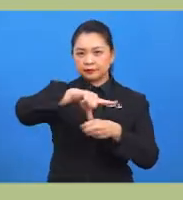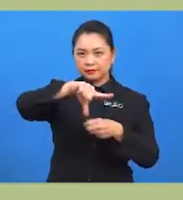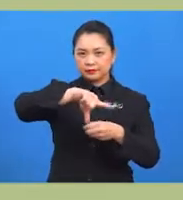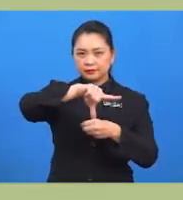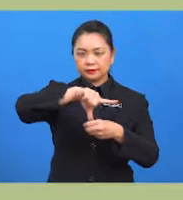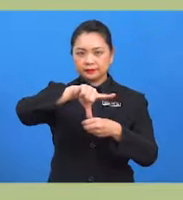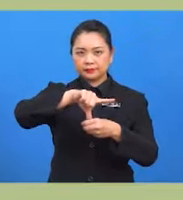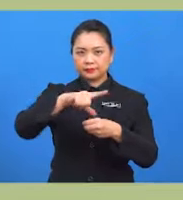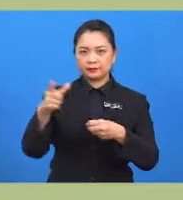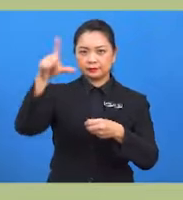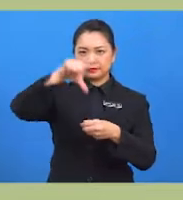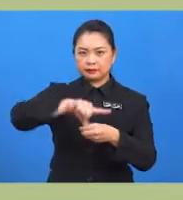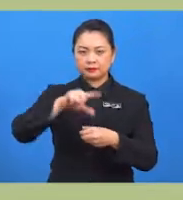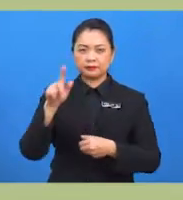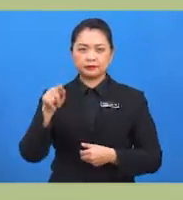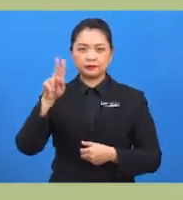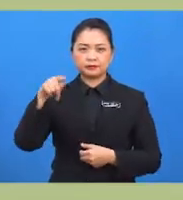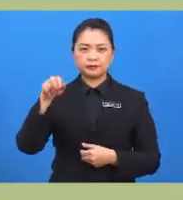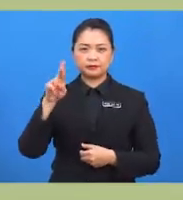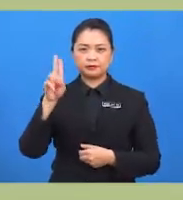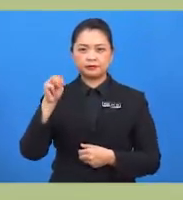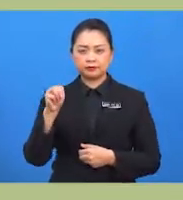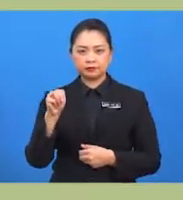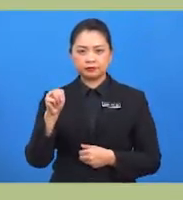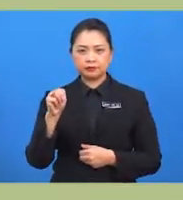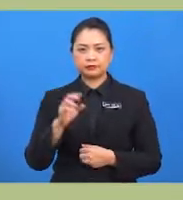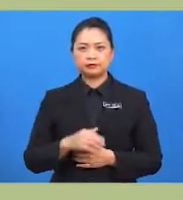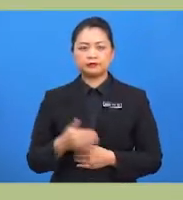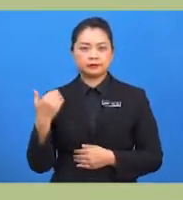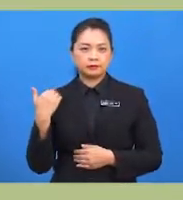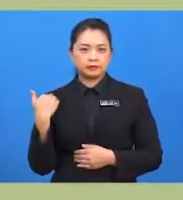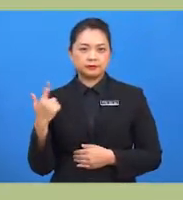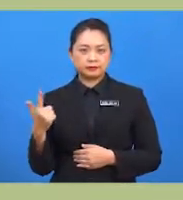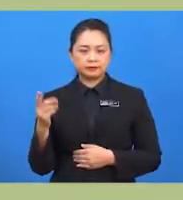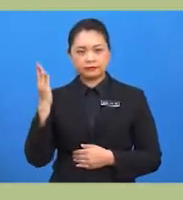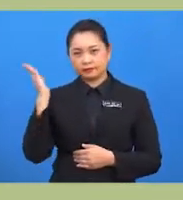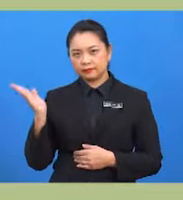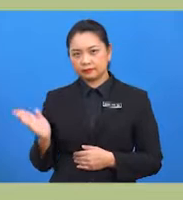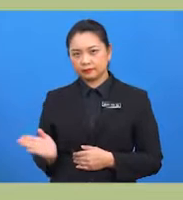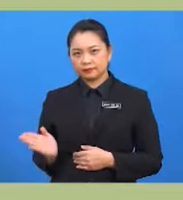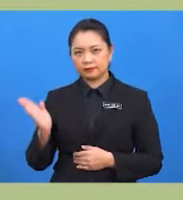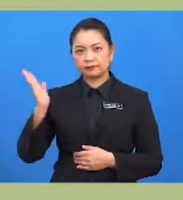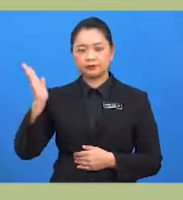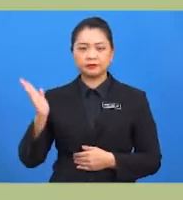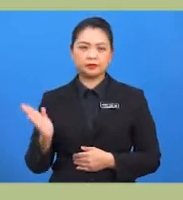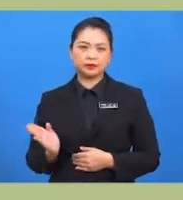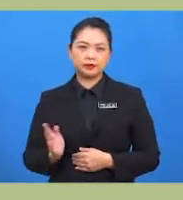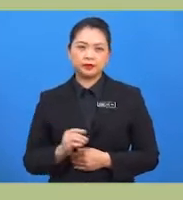X ckup sulfat yang dihasilkan ialah semuanya hai kosong ke puluhan 125